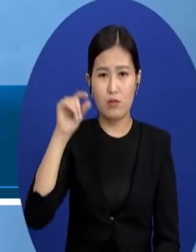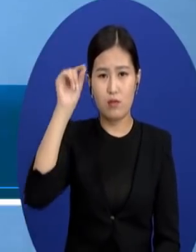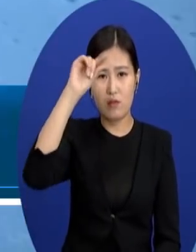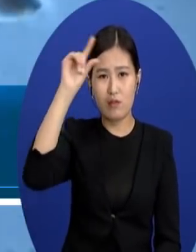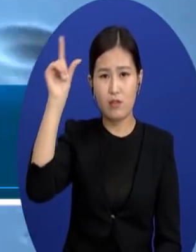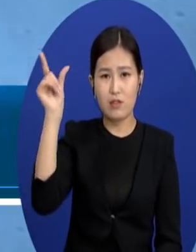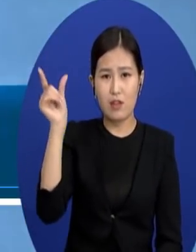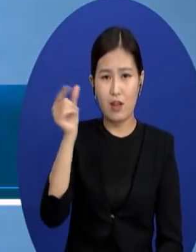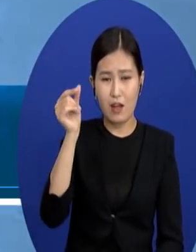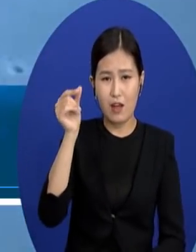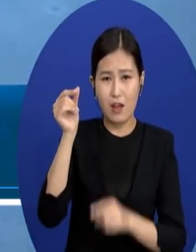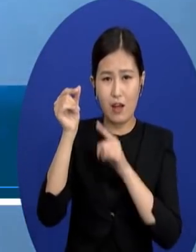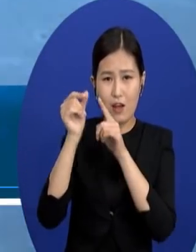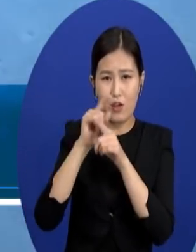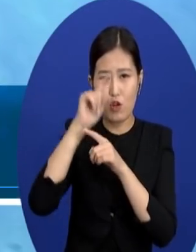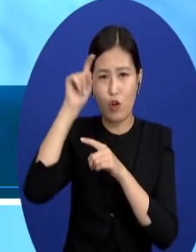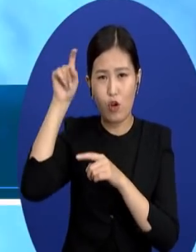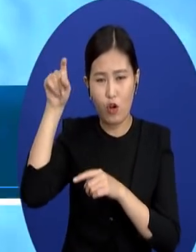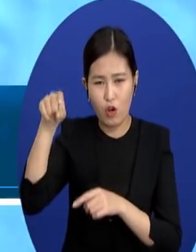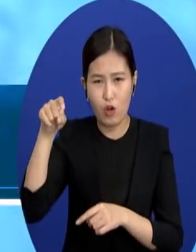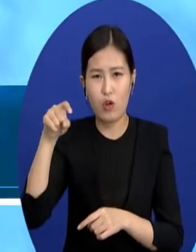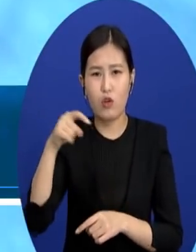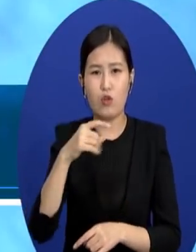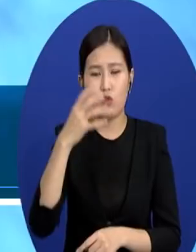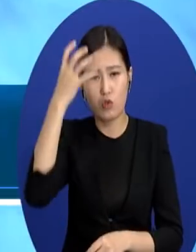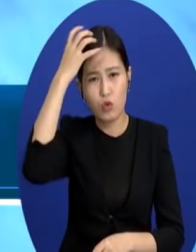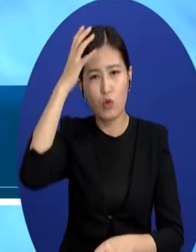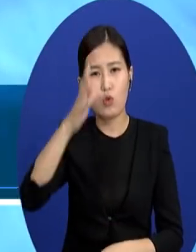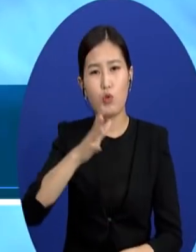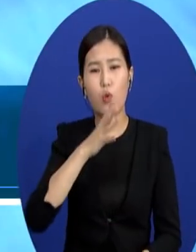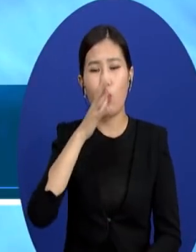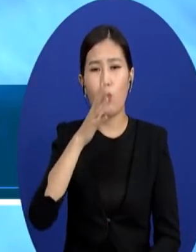шилүүлсэн 2 дахь улс боллоо.